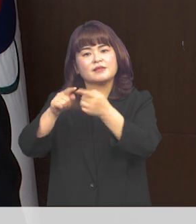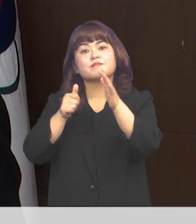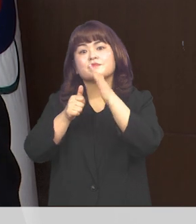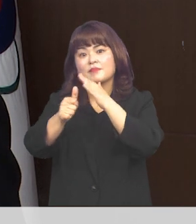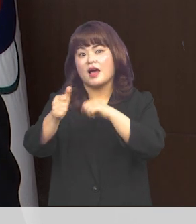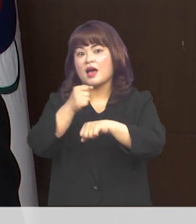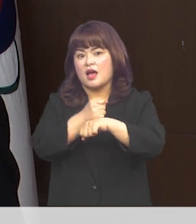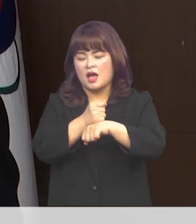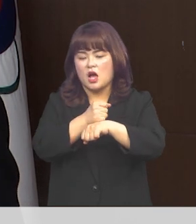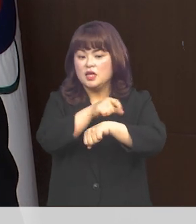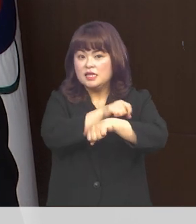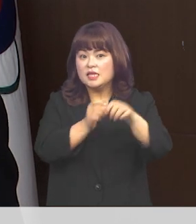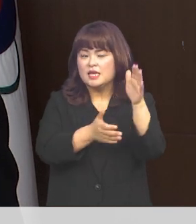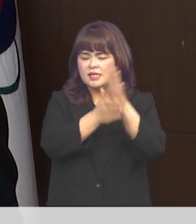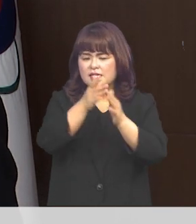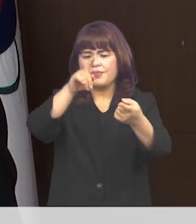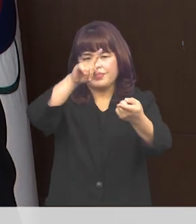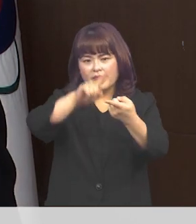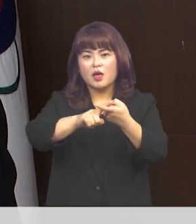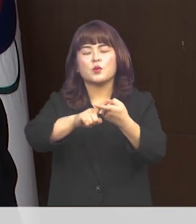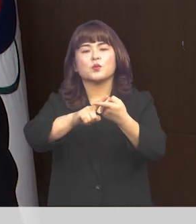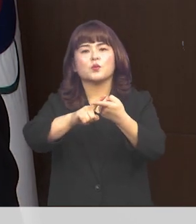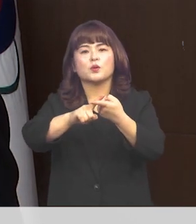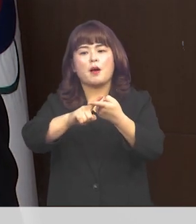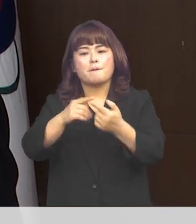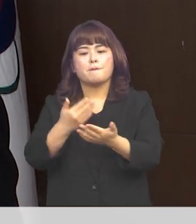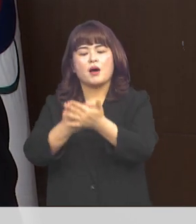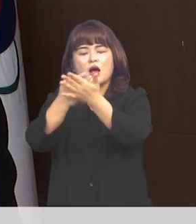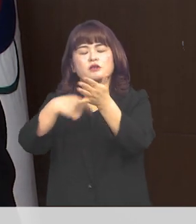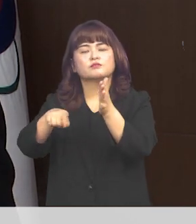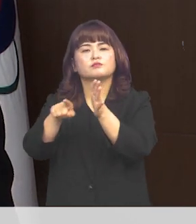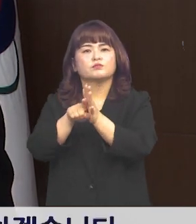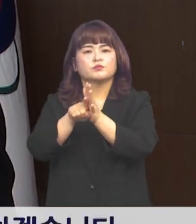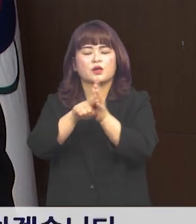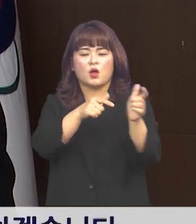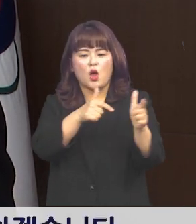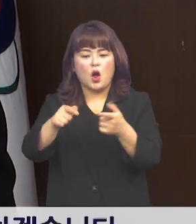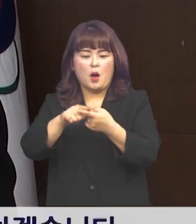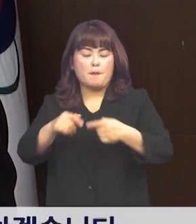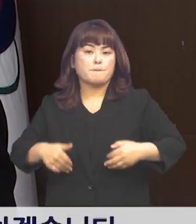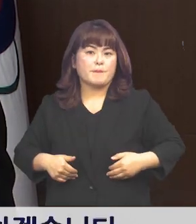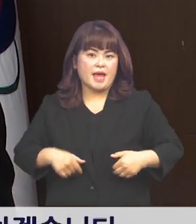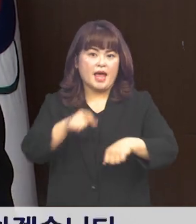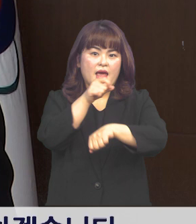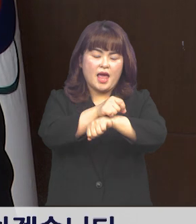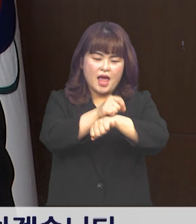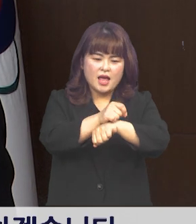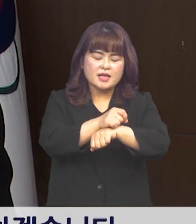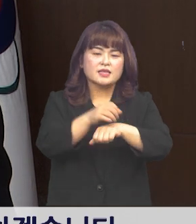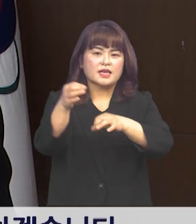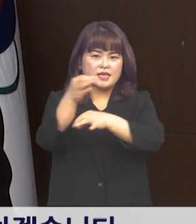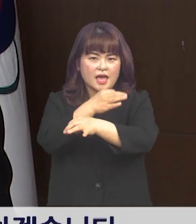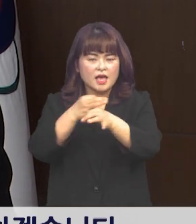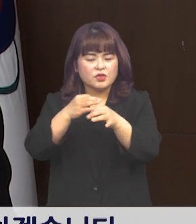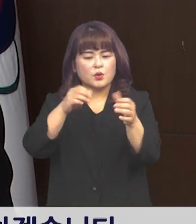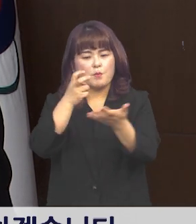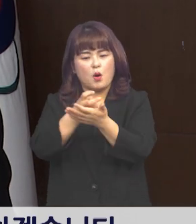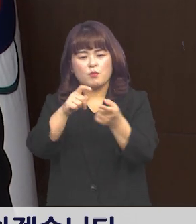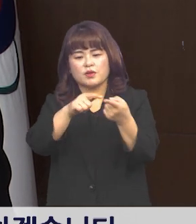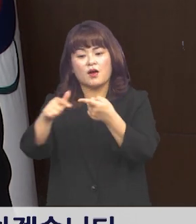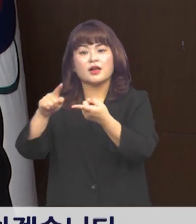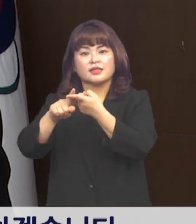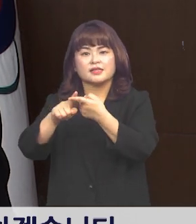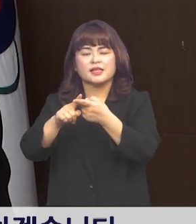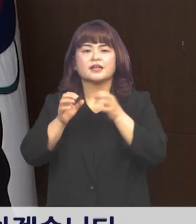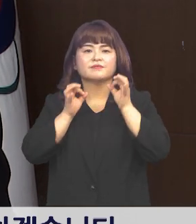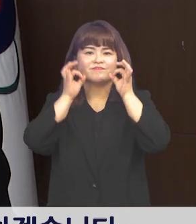방문했습니다. 우리 용인 특례시가 특례시답게 더욱 발전할 수 있도록 여러 가지 필요한 행정적, 재정적, 제도적